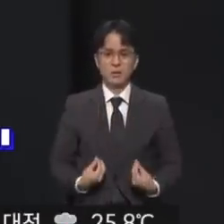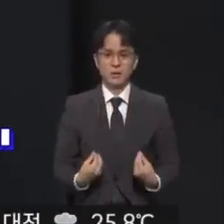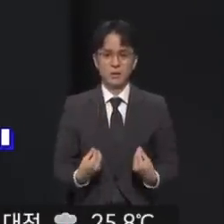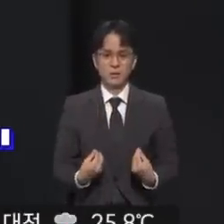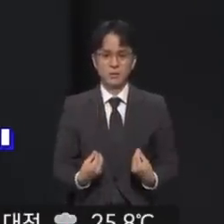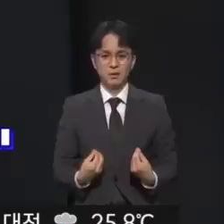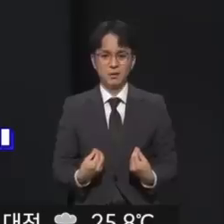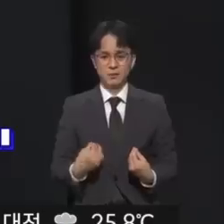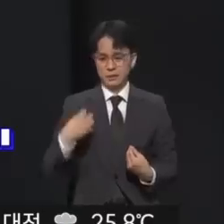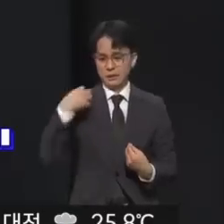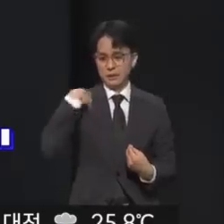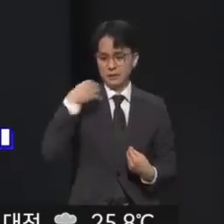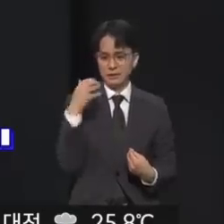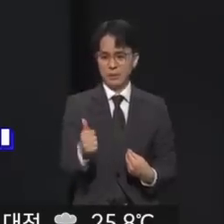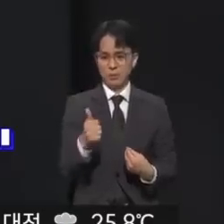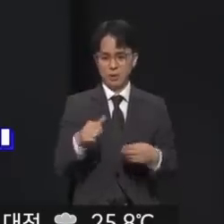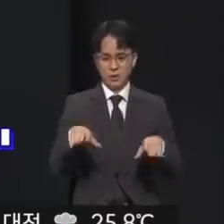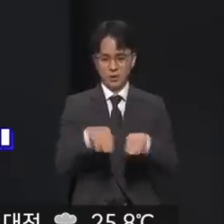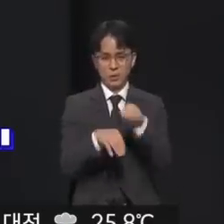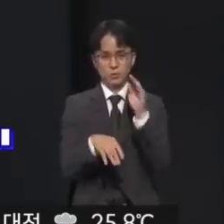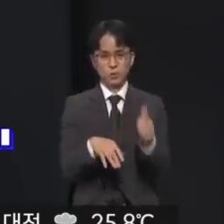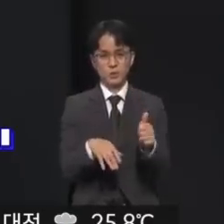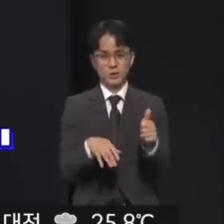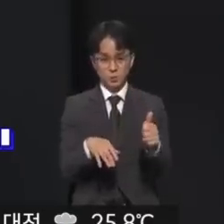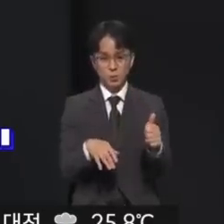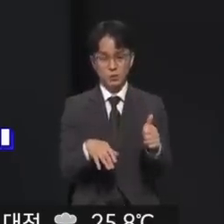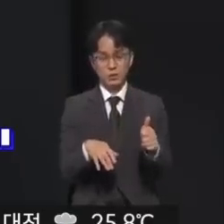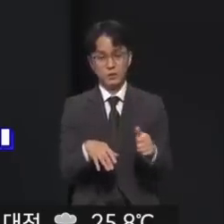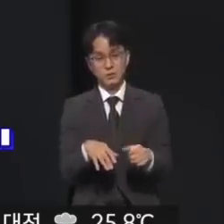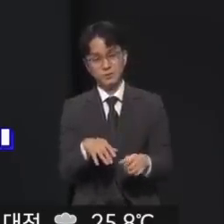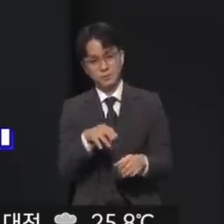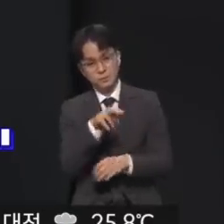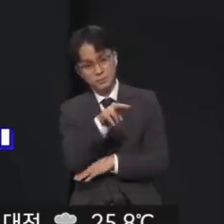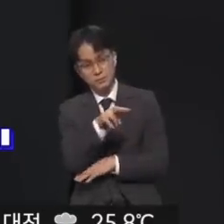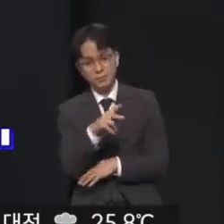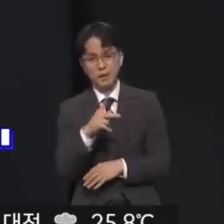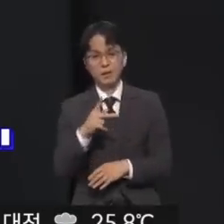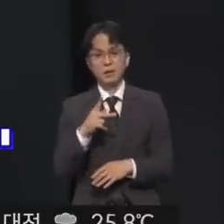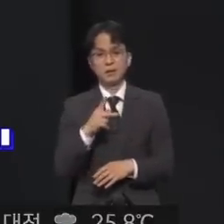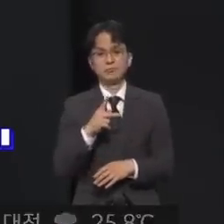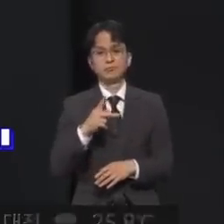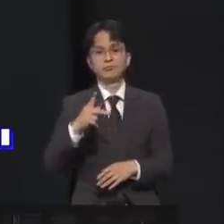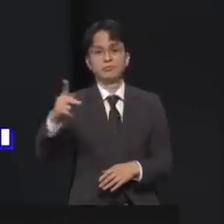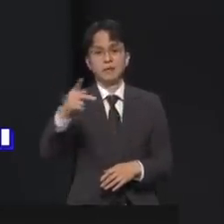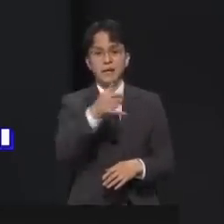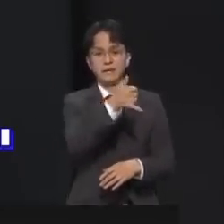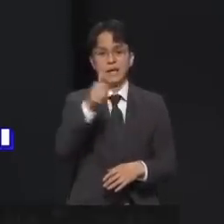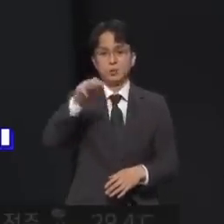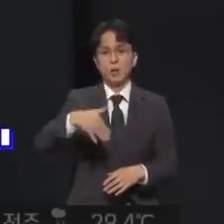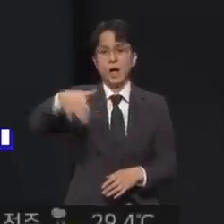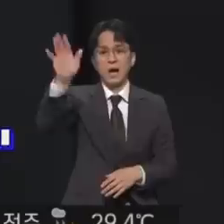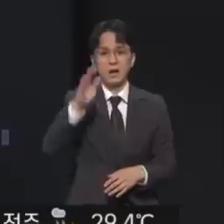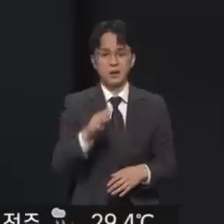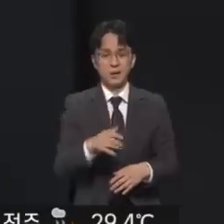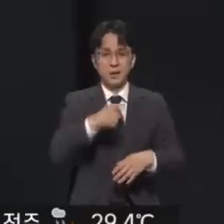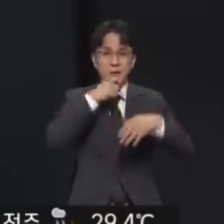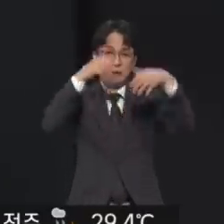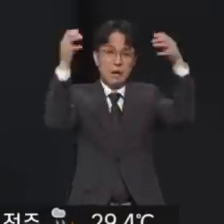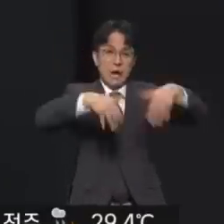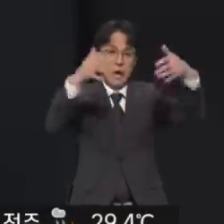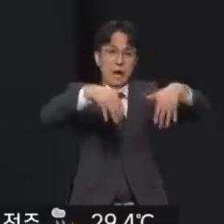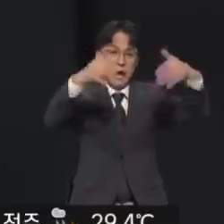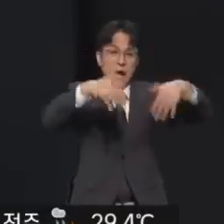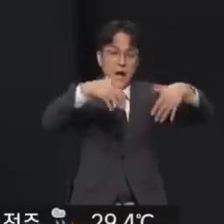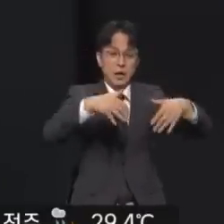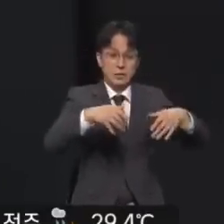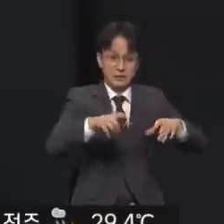장관들 총리는 제가 좀 상어 쭉 보니까 ktx 타고 3종 데려가고 있었어요 그 중요한 결정을 해야 될